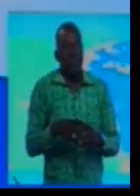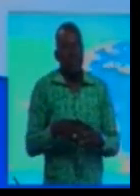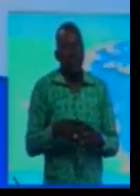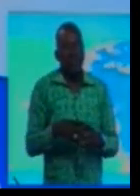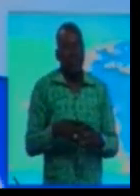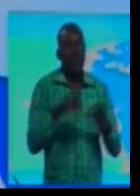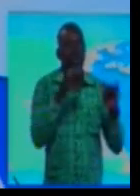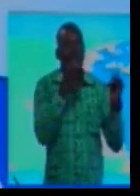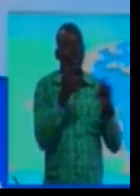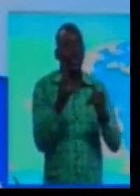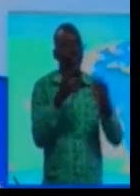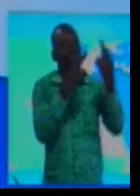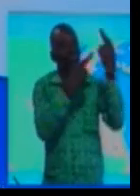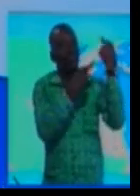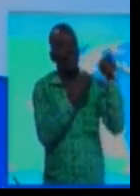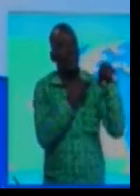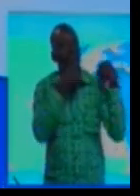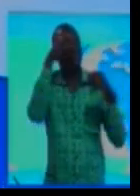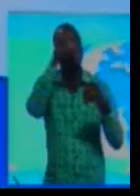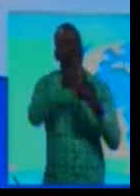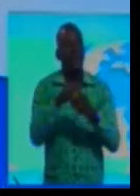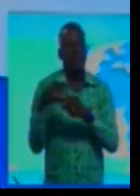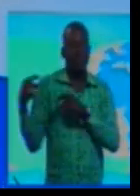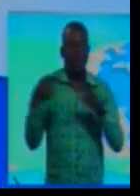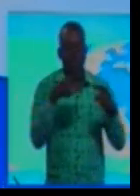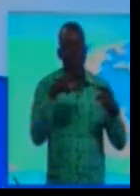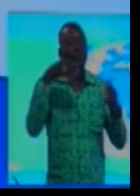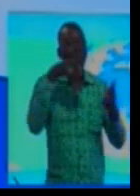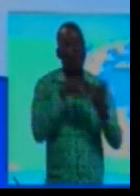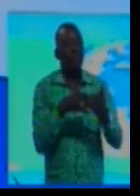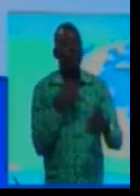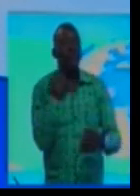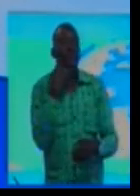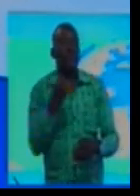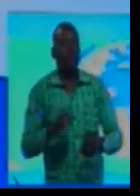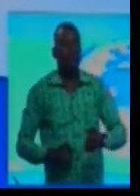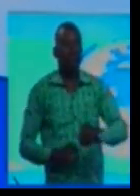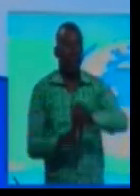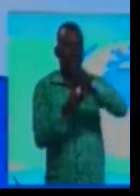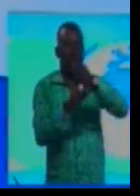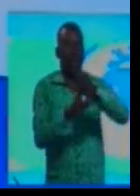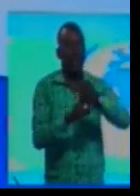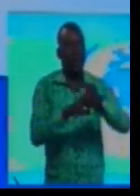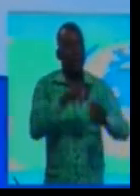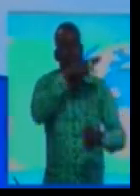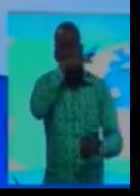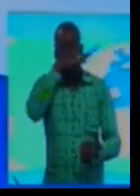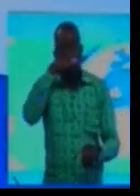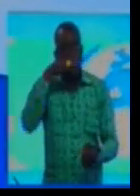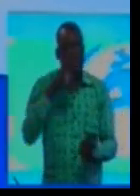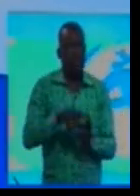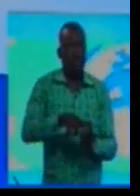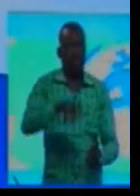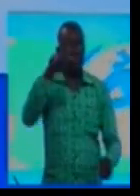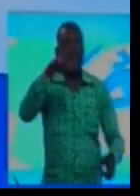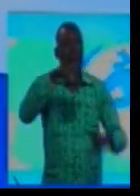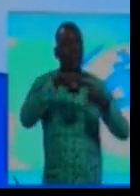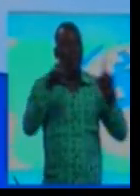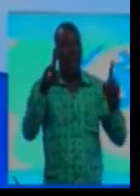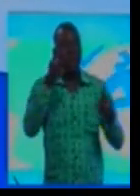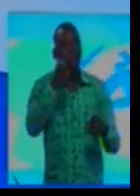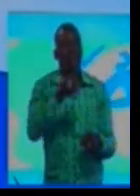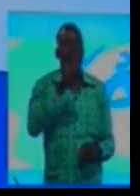Il joue un rôle dans la lutte contre l'insécurité, notamment contre le grand banditisme, mais les